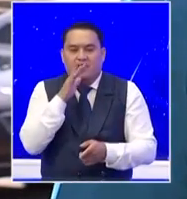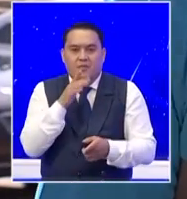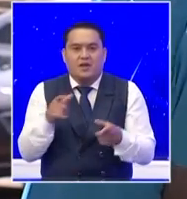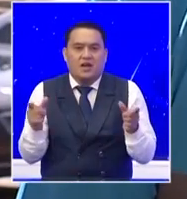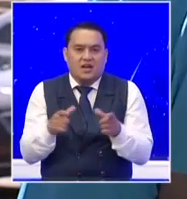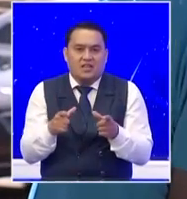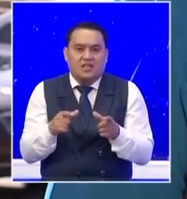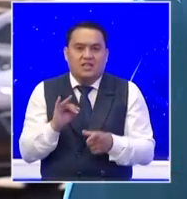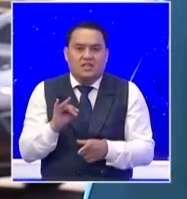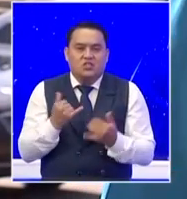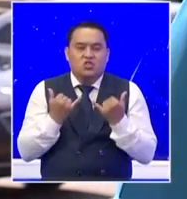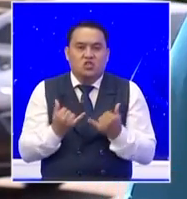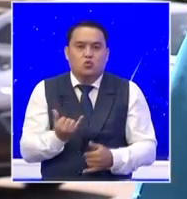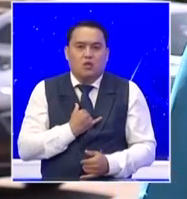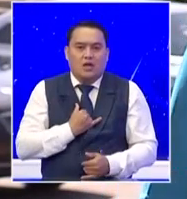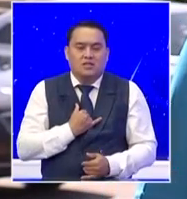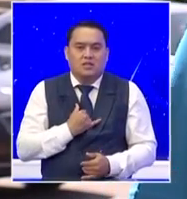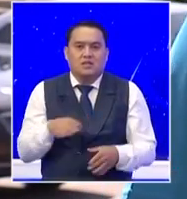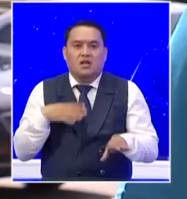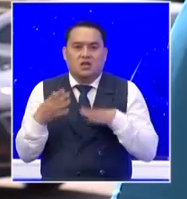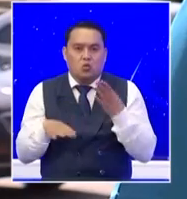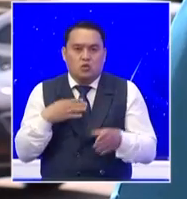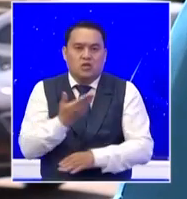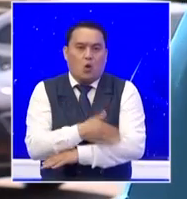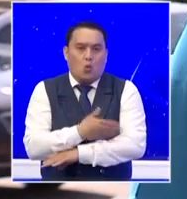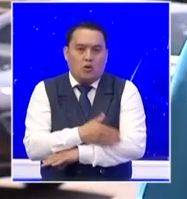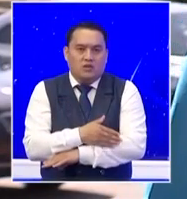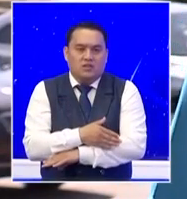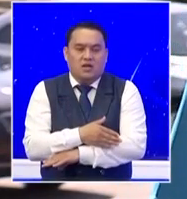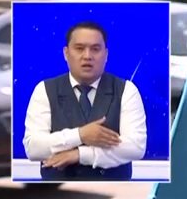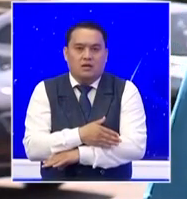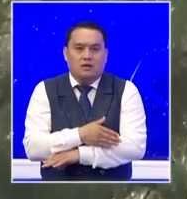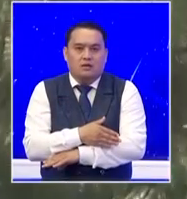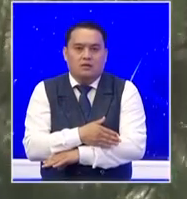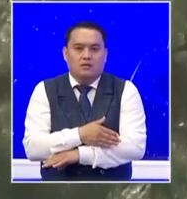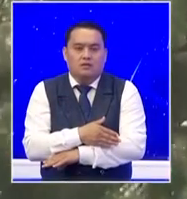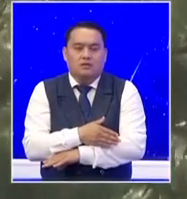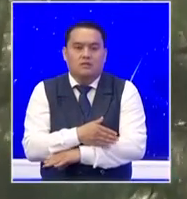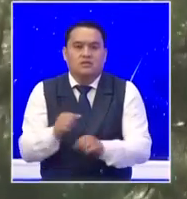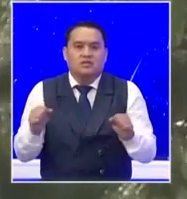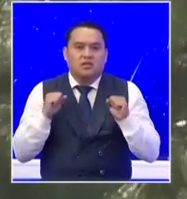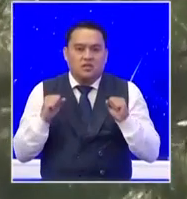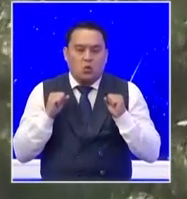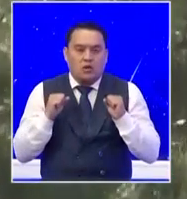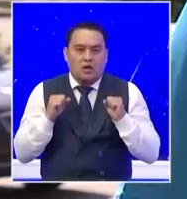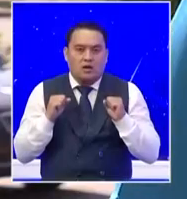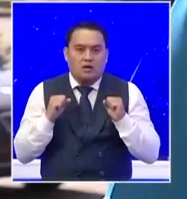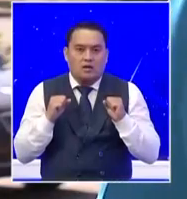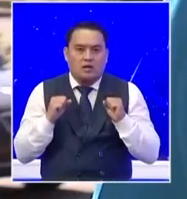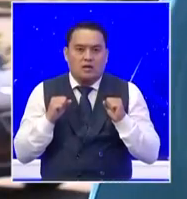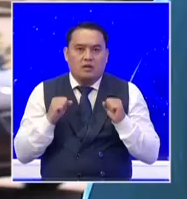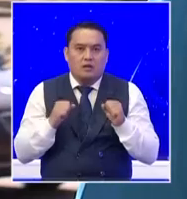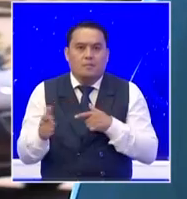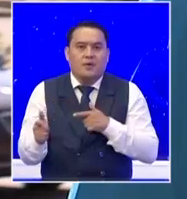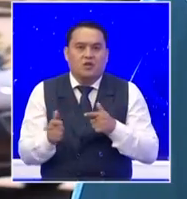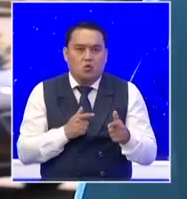карантина. Сейчас у нас мы тренируемся на улице, это в спортивном комплексе «Уркен», сзади стадионе, чтобы их физика не